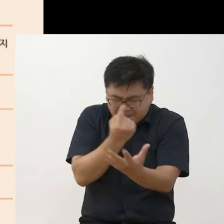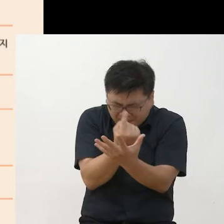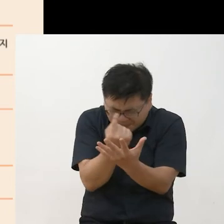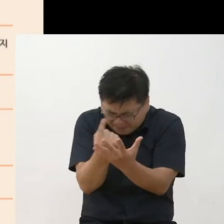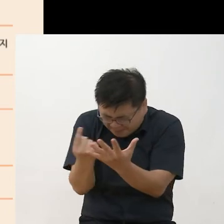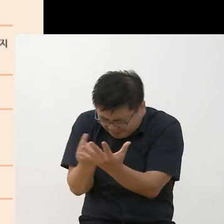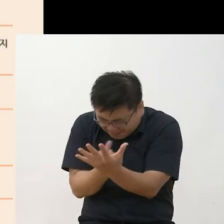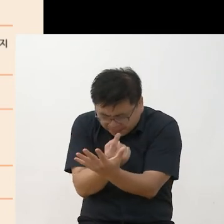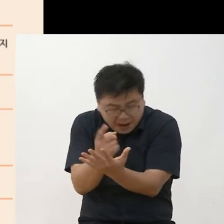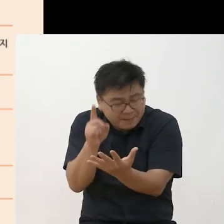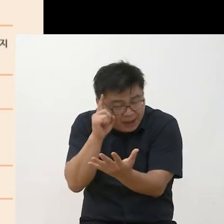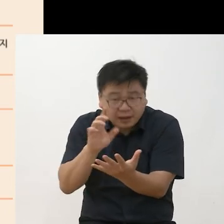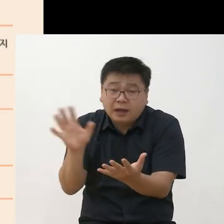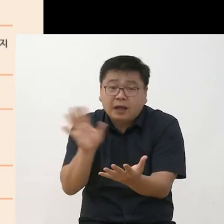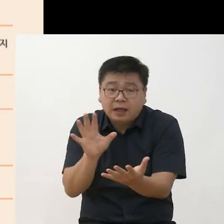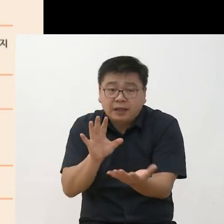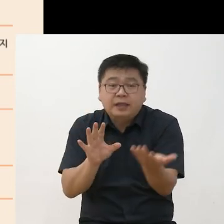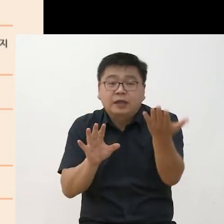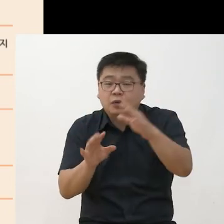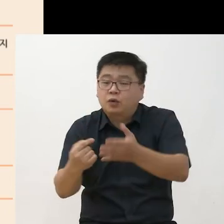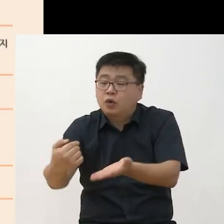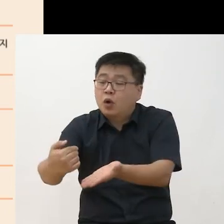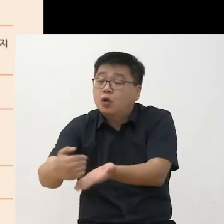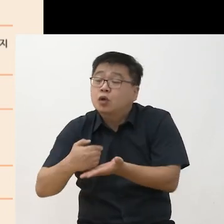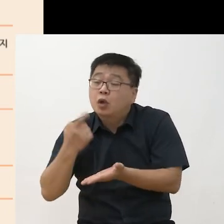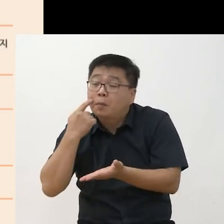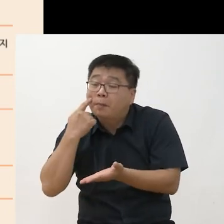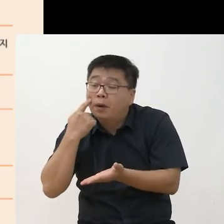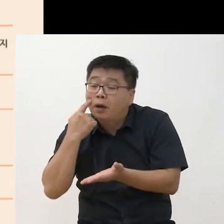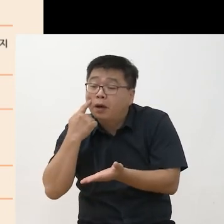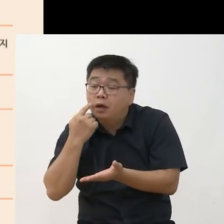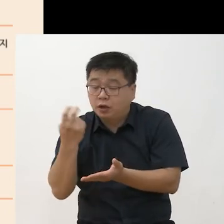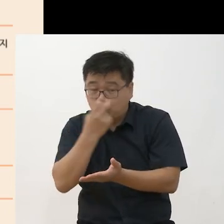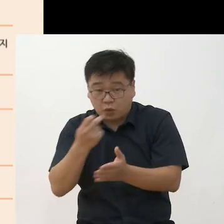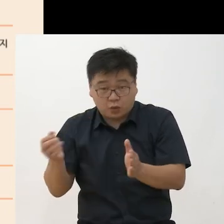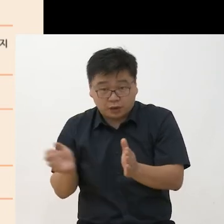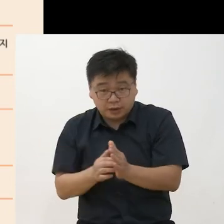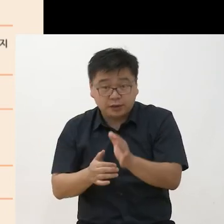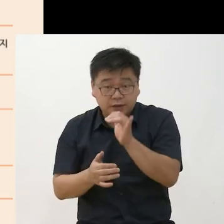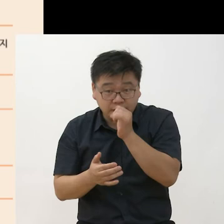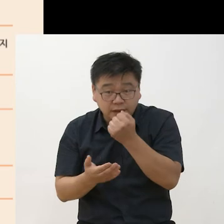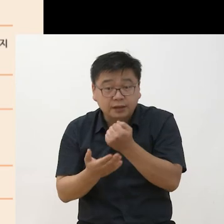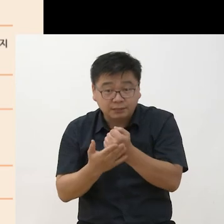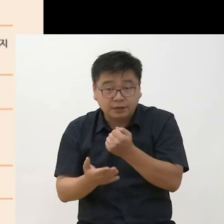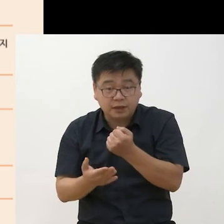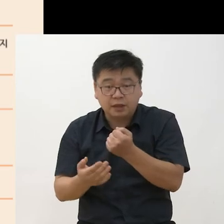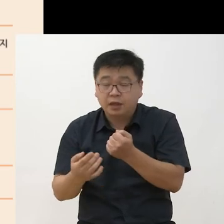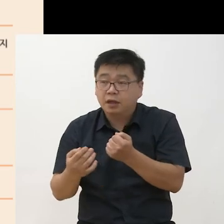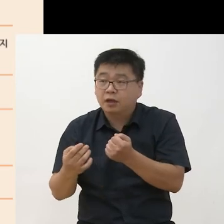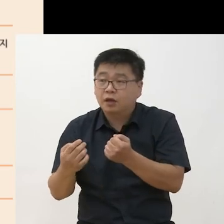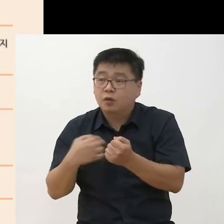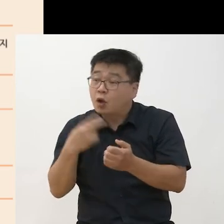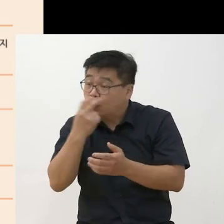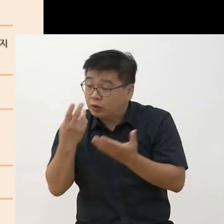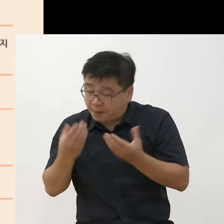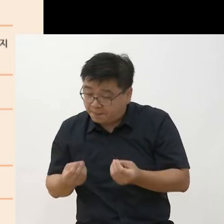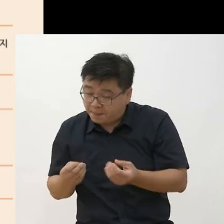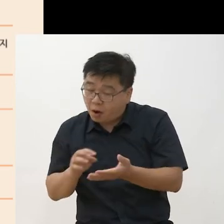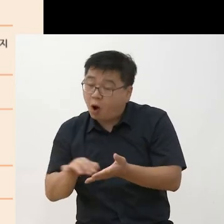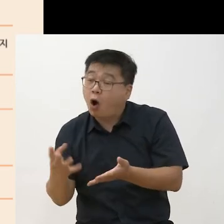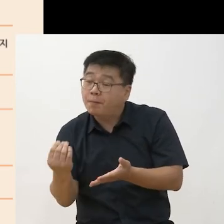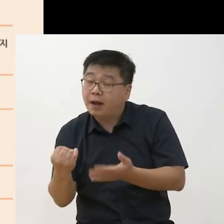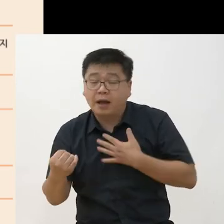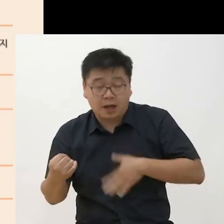중에서 사전 신청을 이미 조사를 끝냈고요. 이러한 그 조사 결과에 따라서